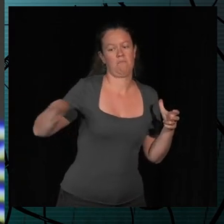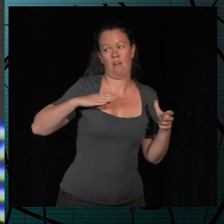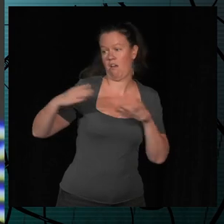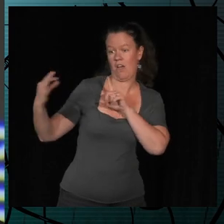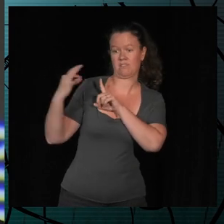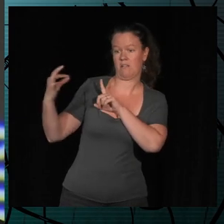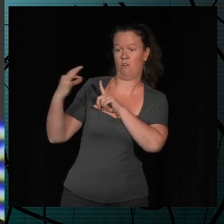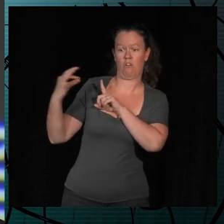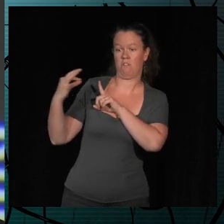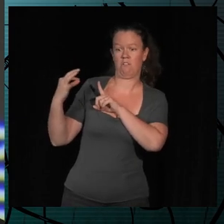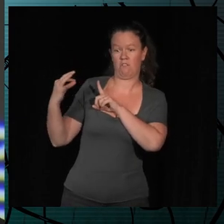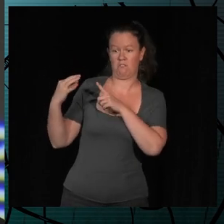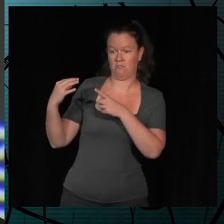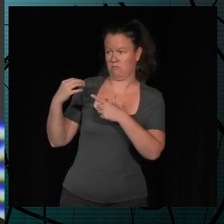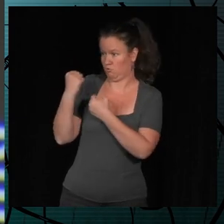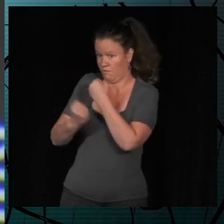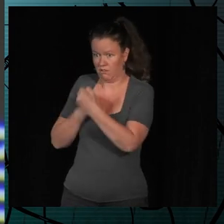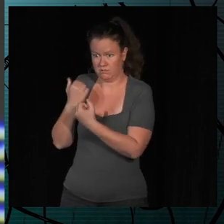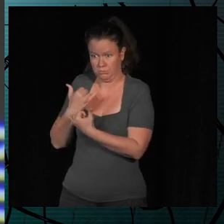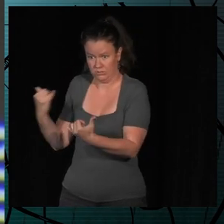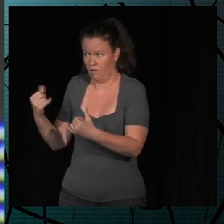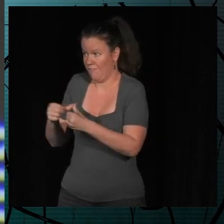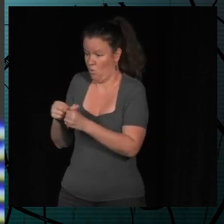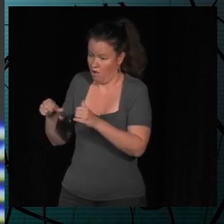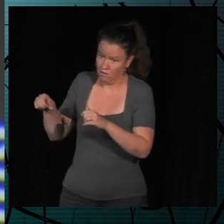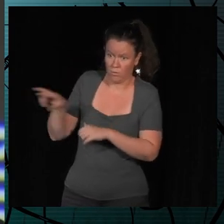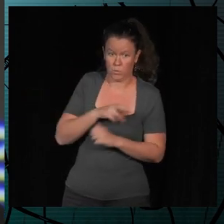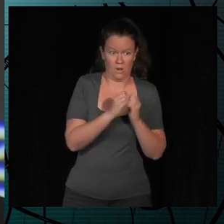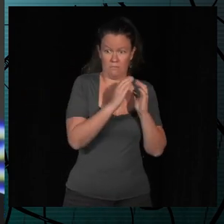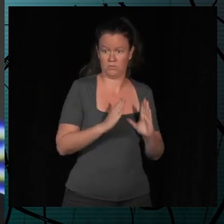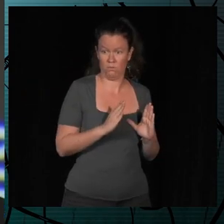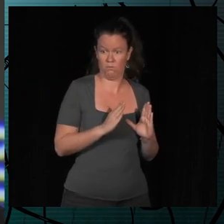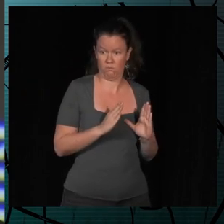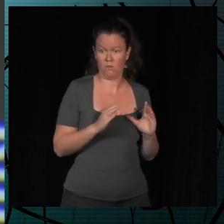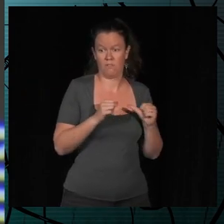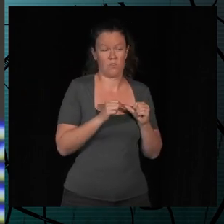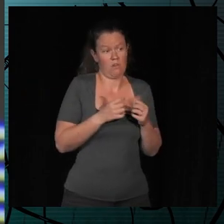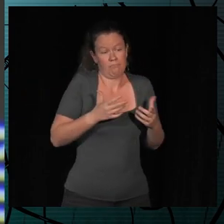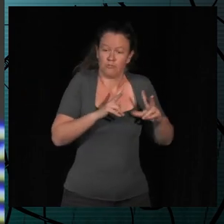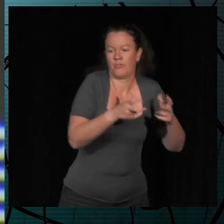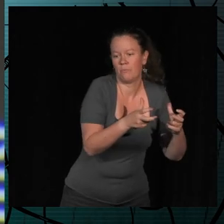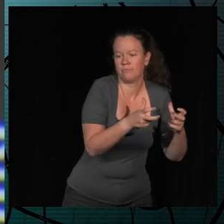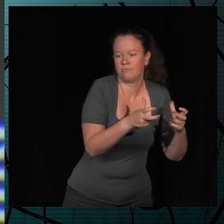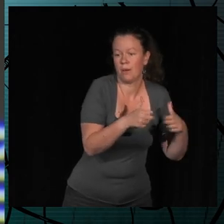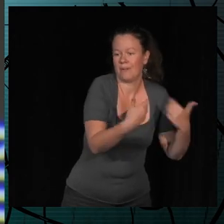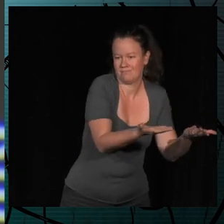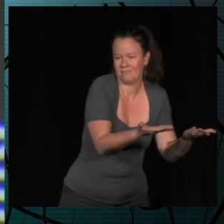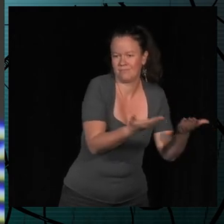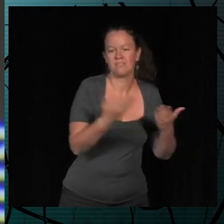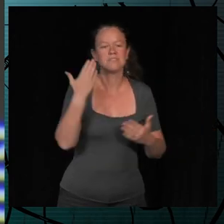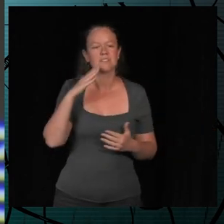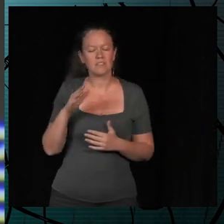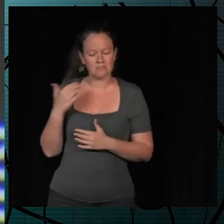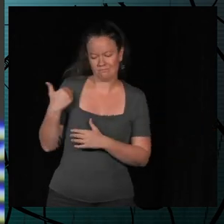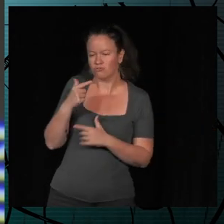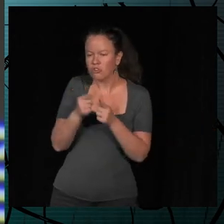chez eux il s'étaient mis à jouer aux jeux vidéo d'ailleurs par rapport au ikikomori he c'est un problème très compliqué les ikikomori d'abord c'est une culture totalement différente